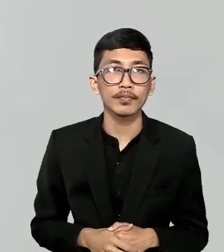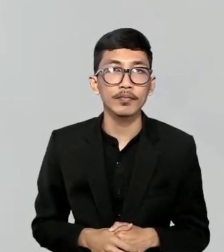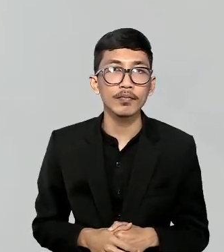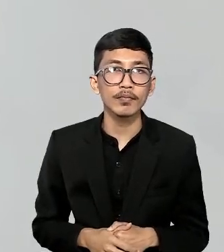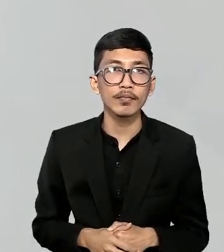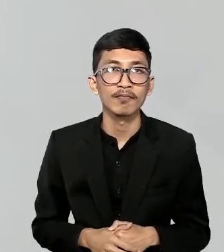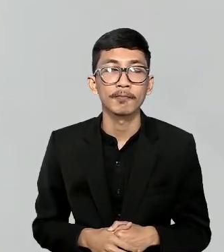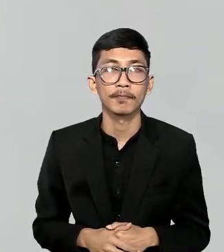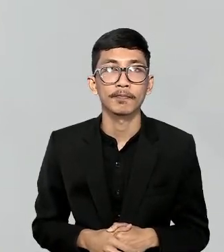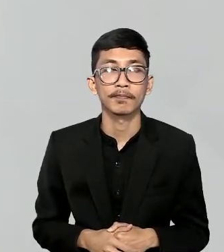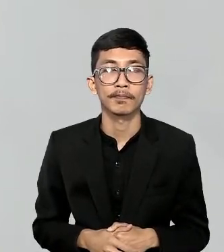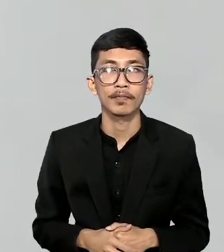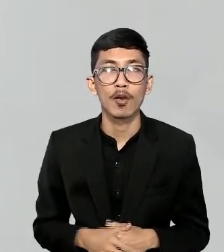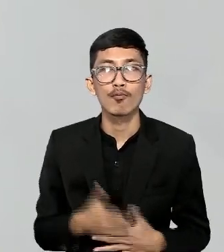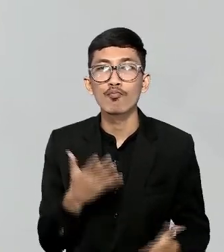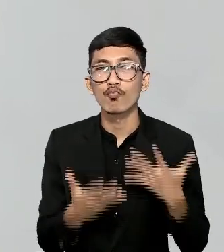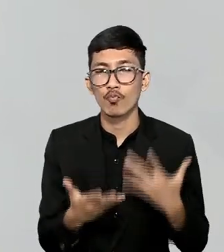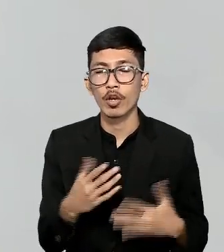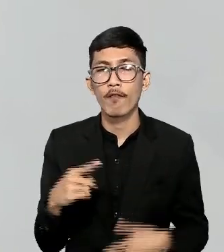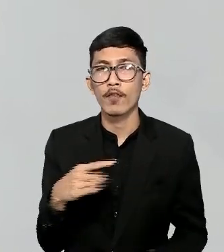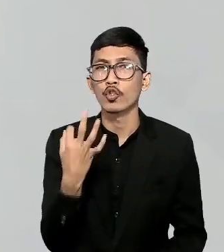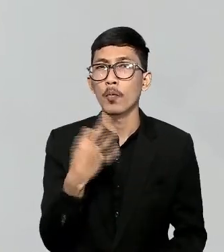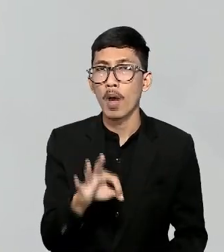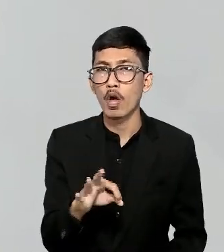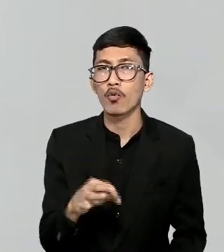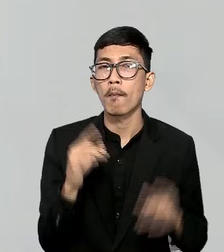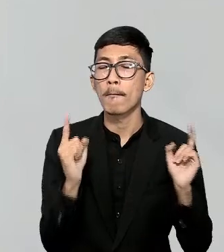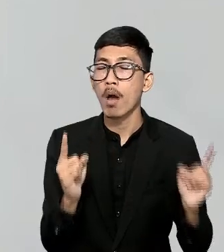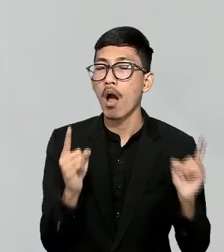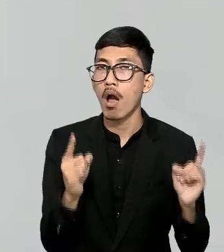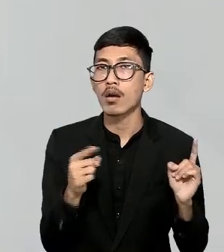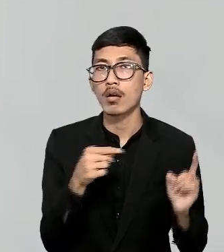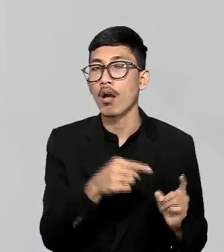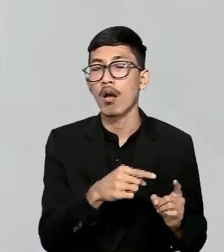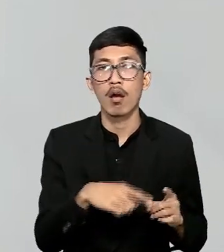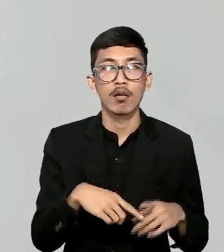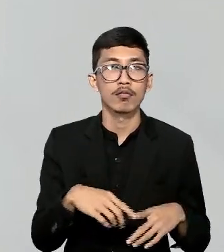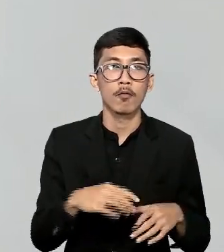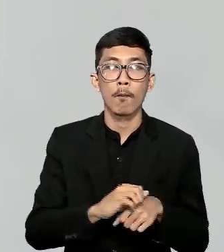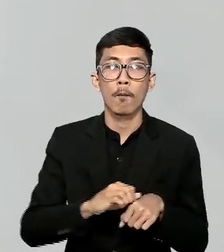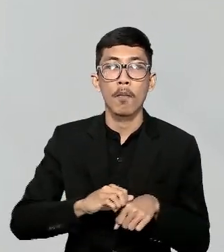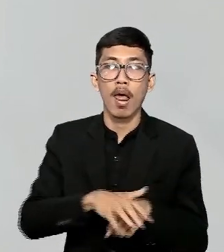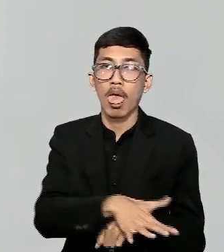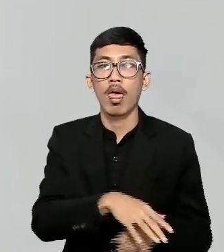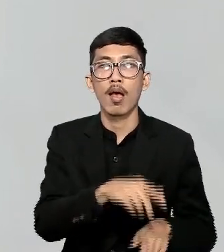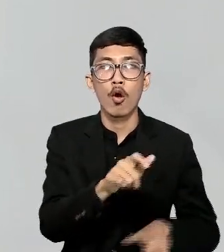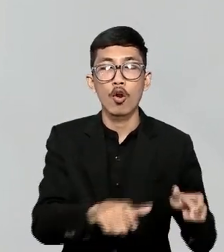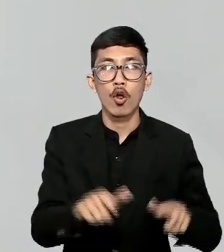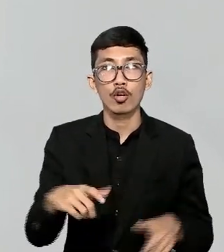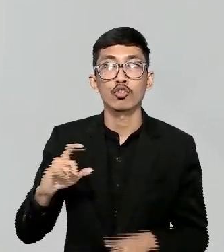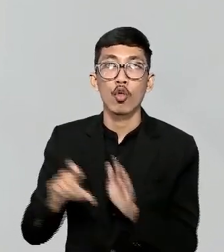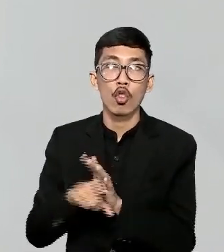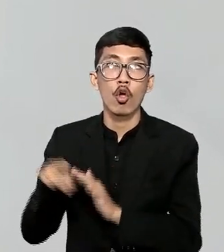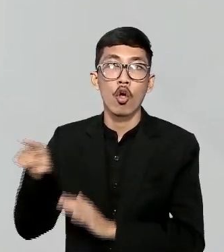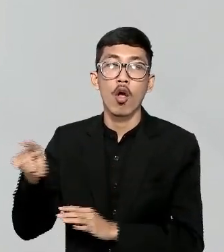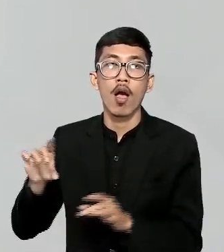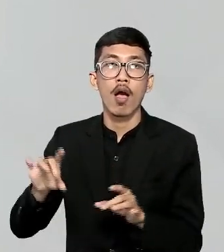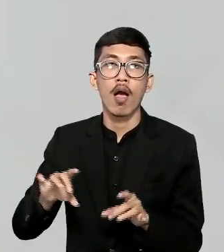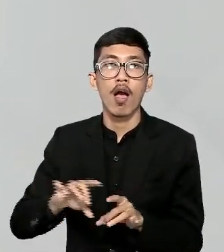bikin besar juga bisa berpengaruh begituan nanti dalam penularan penyakit jadi kita ketahui Afrika Selatan tadinya